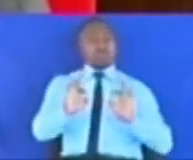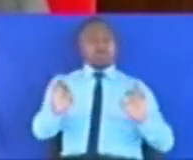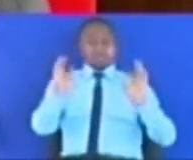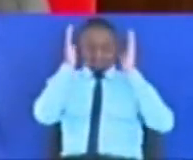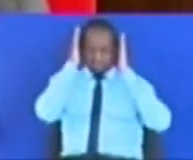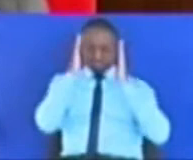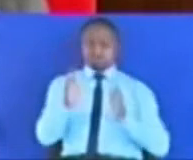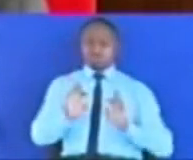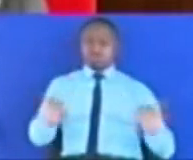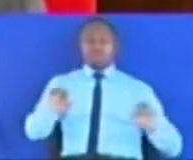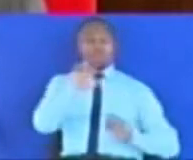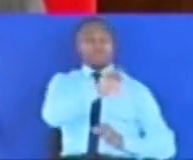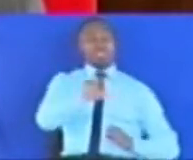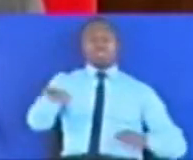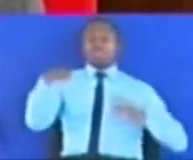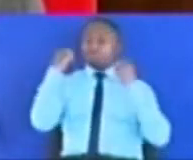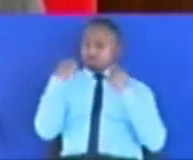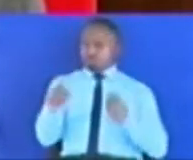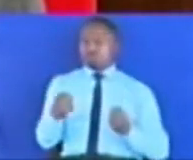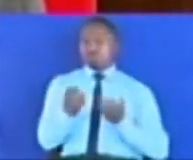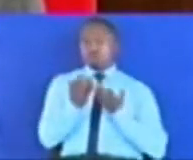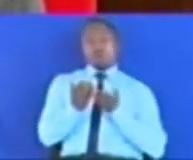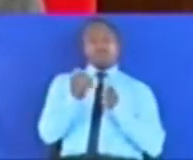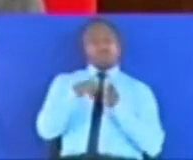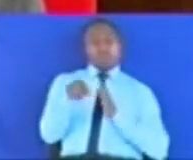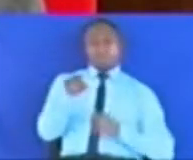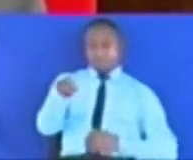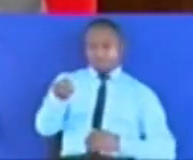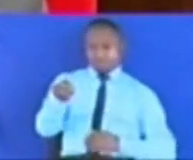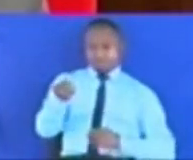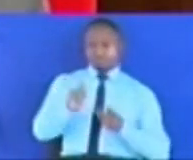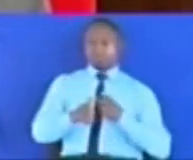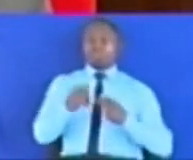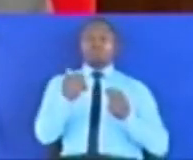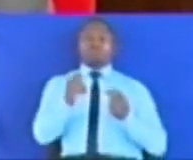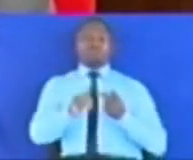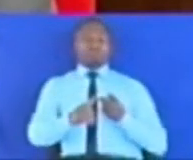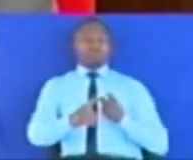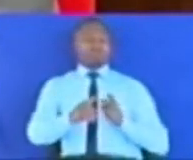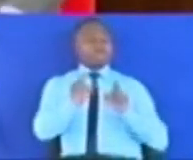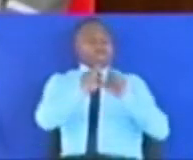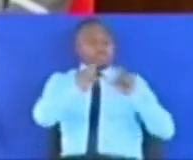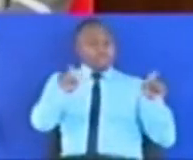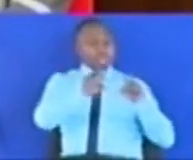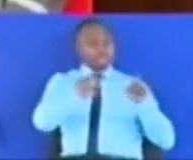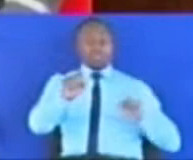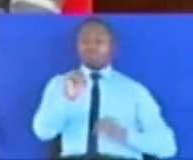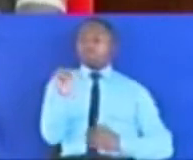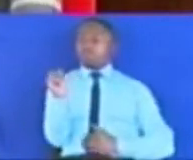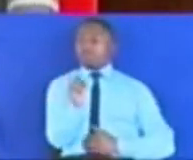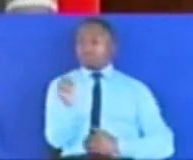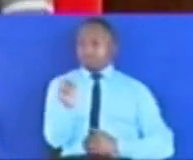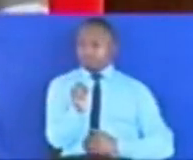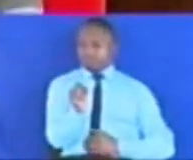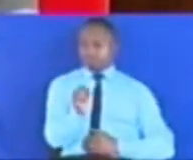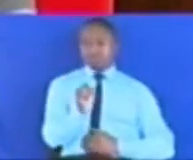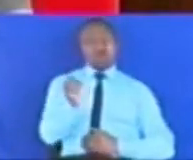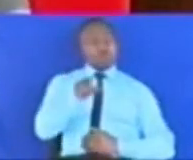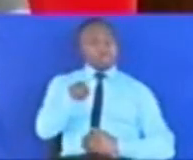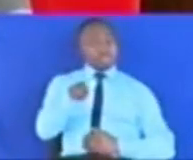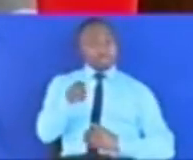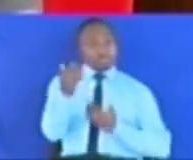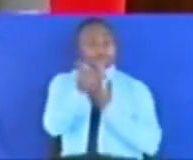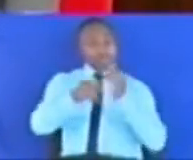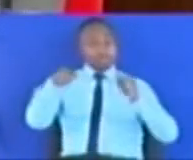yao ni magumu, tunaomba muwape hiyo. Ninakuja katika kipengele cha wazee, mheshimiwa naibu spika. Wazee wa nchi